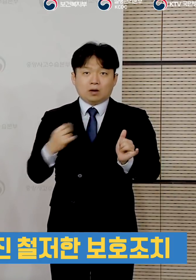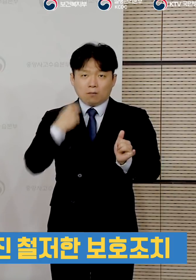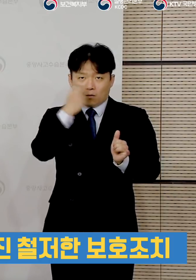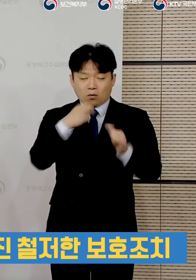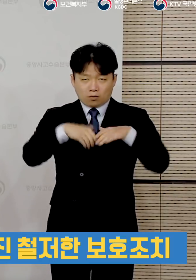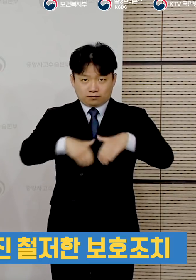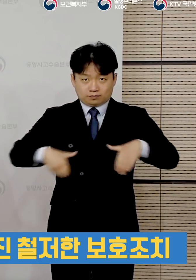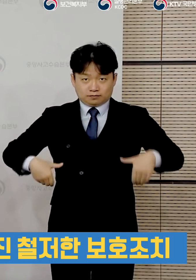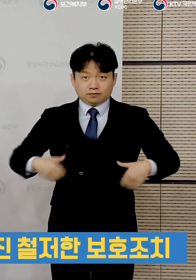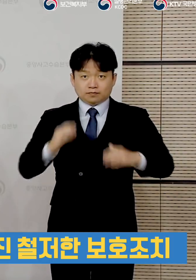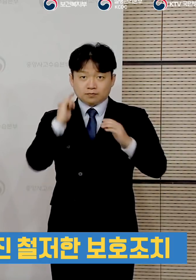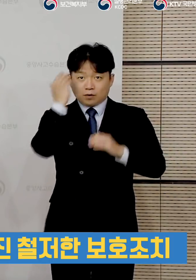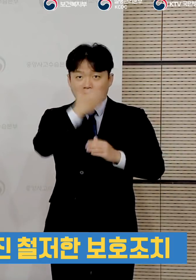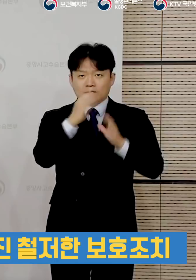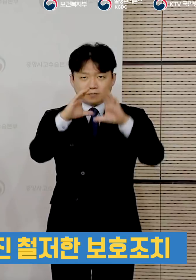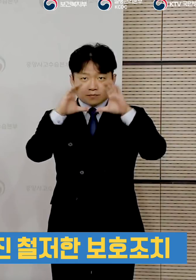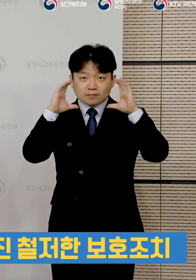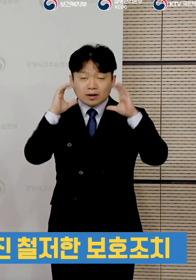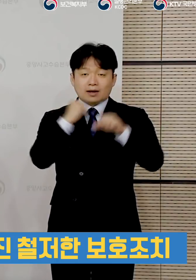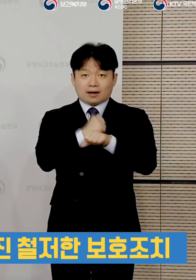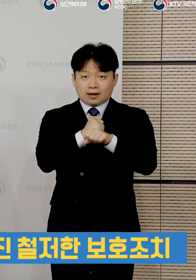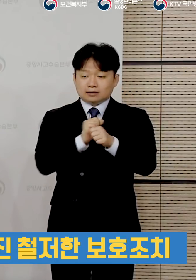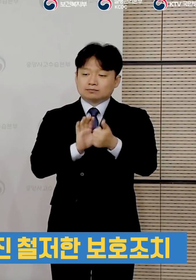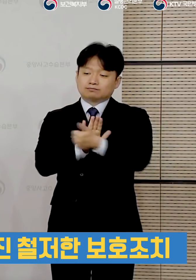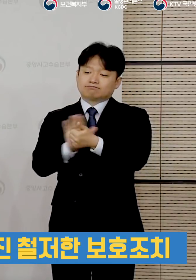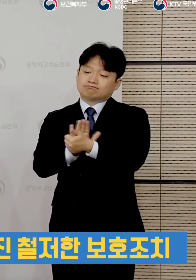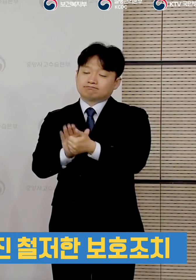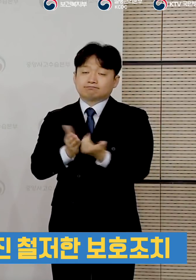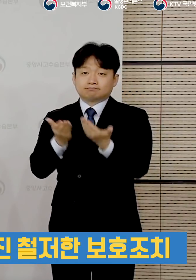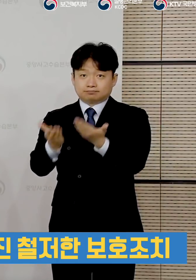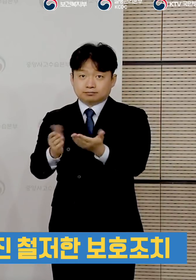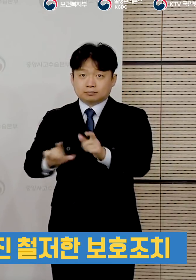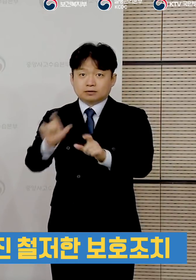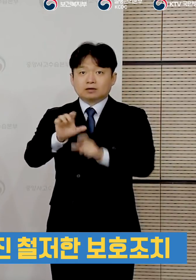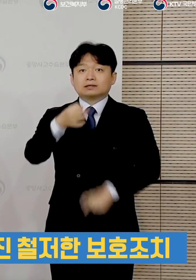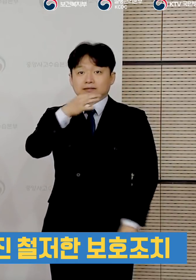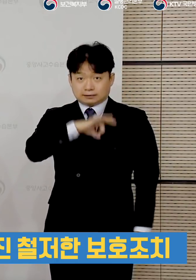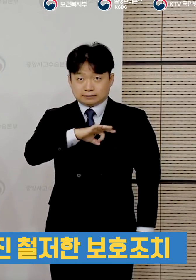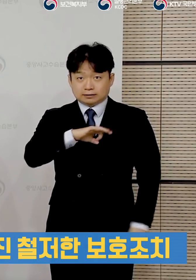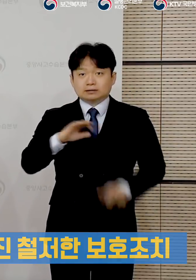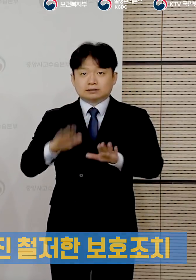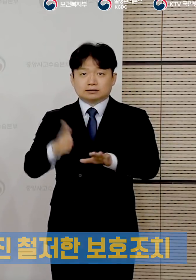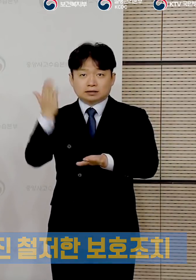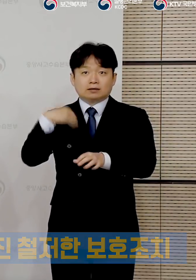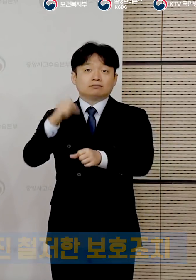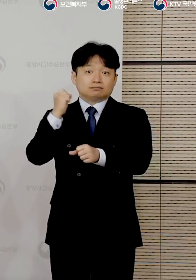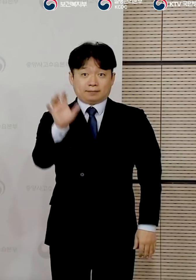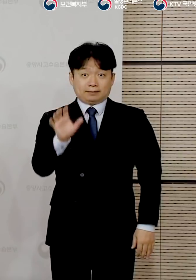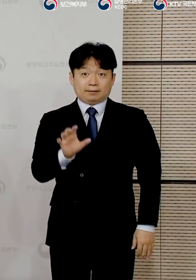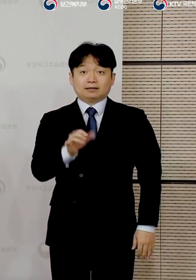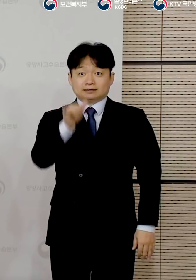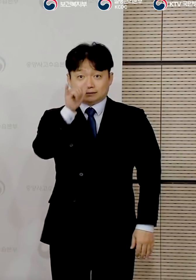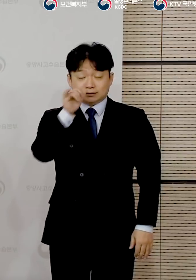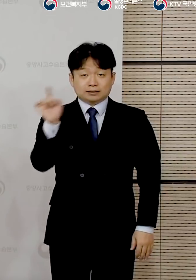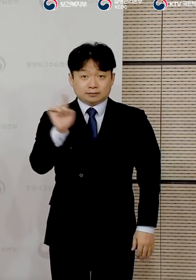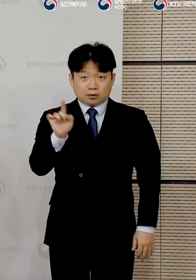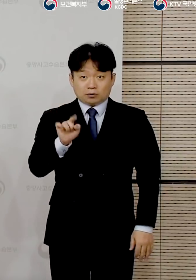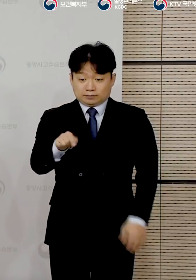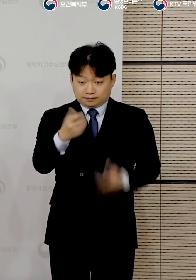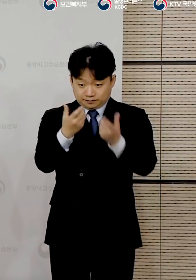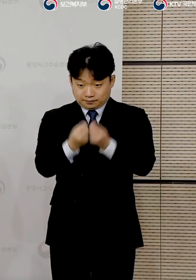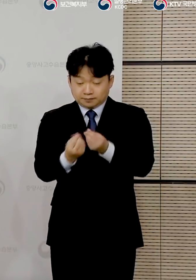조치를 통해서 치료를 하는 것이 효과적이다라는 방향으로 이미 진행을 하고 있습니다. 그러한